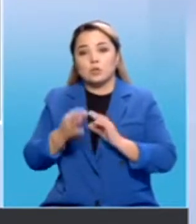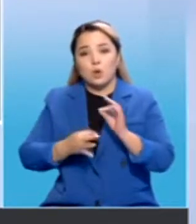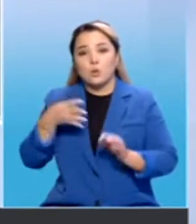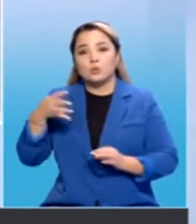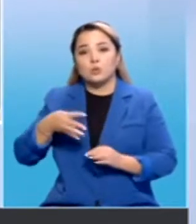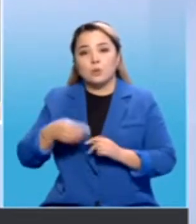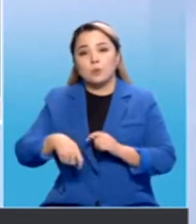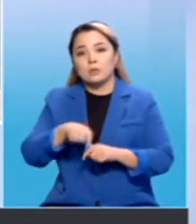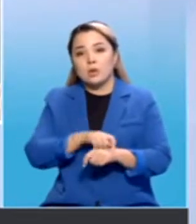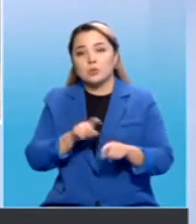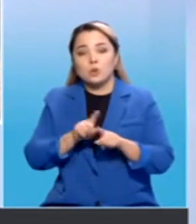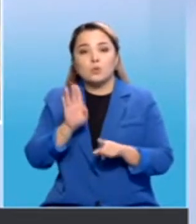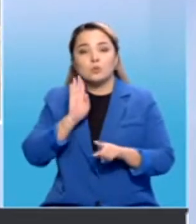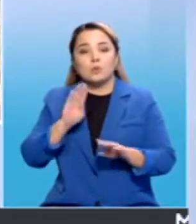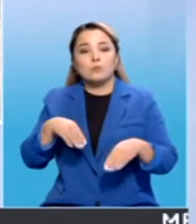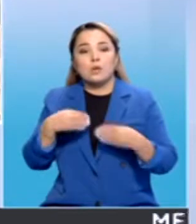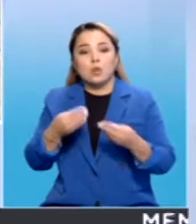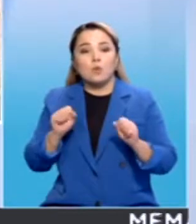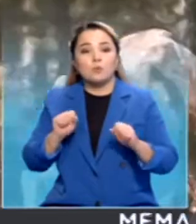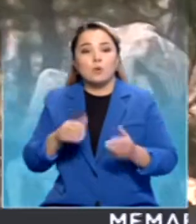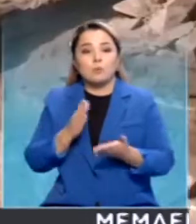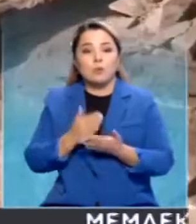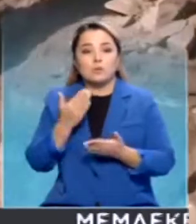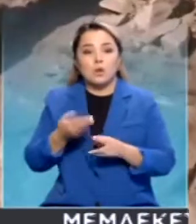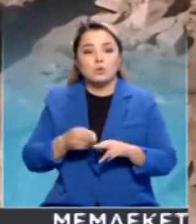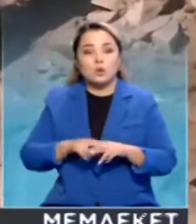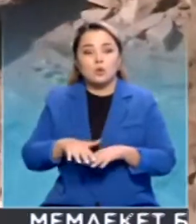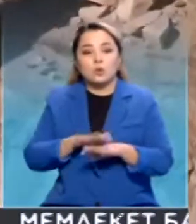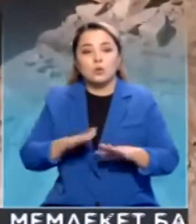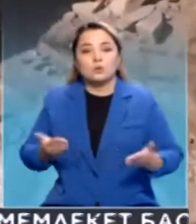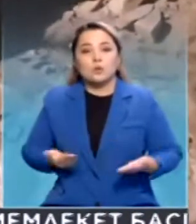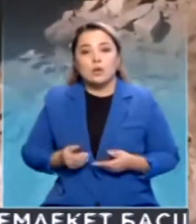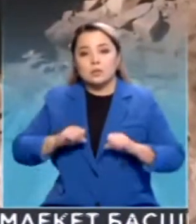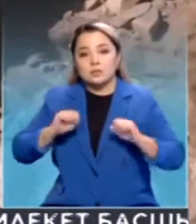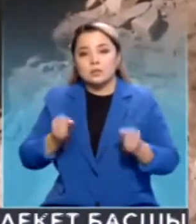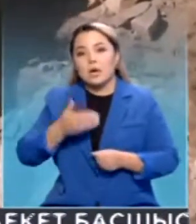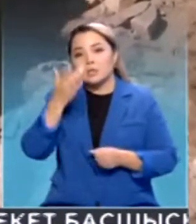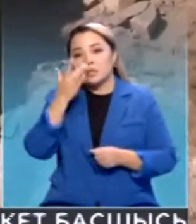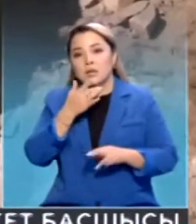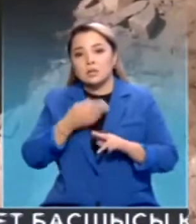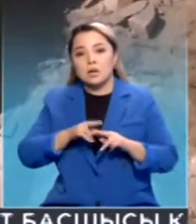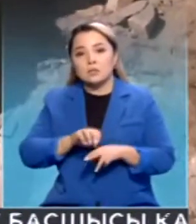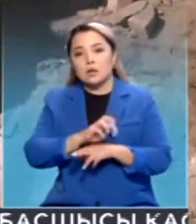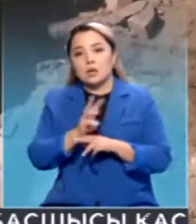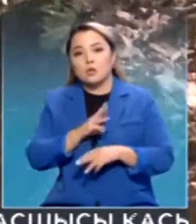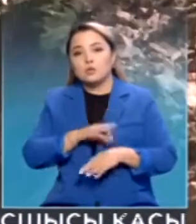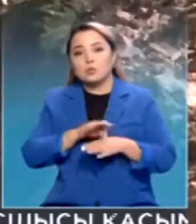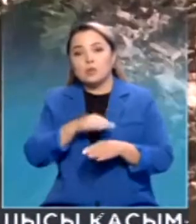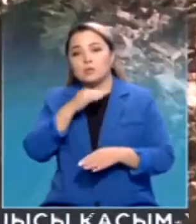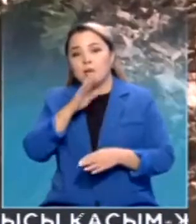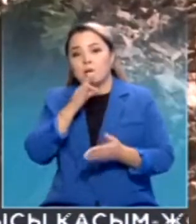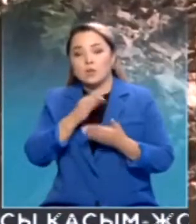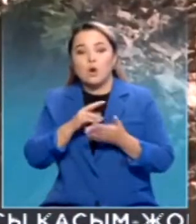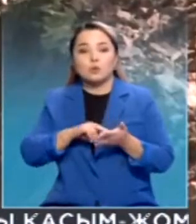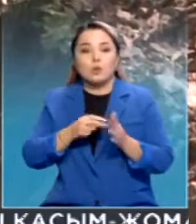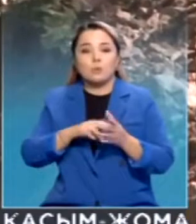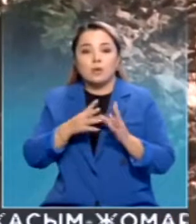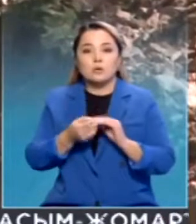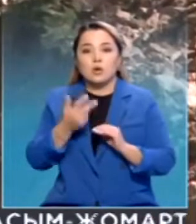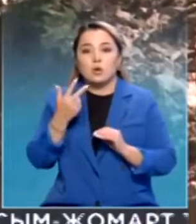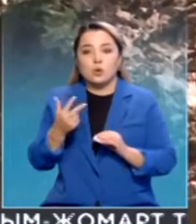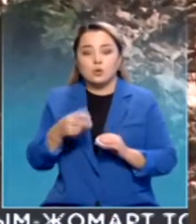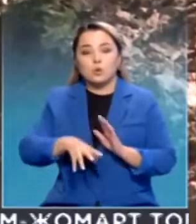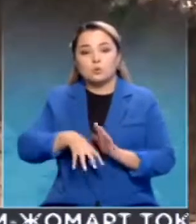4000 текше метр су беруге мүмкіндік болады. Бұл тұрғындарды қысы жазы тіршілік нәрімен қамтамасыз етуге жеткілікті. Жоба бойынша 3